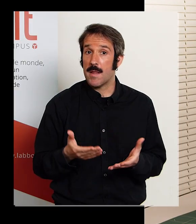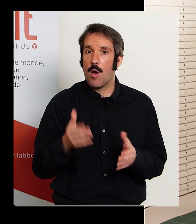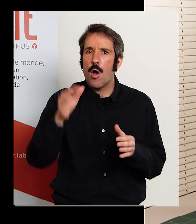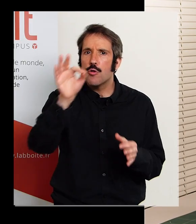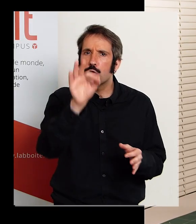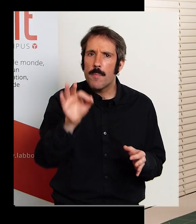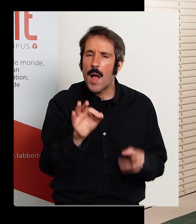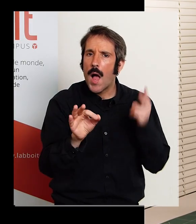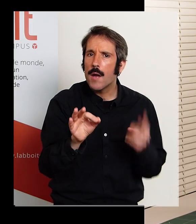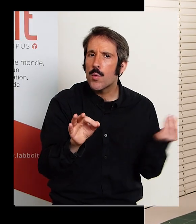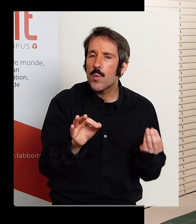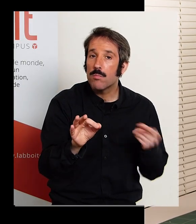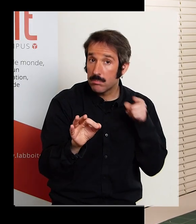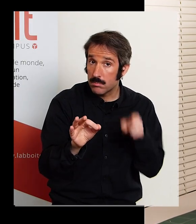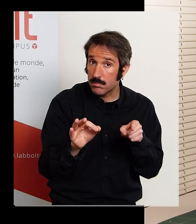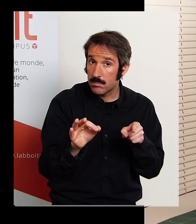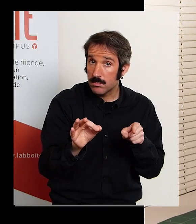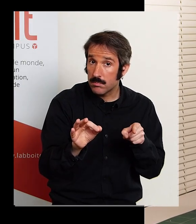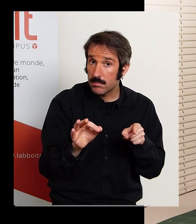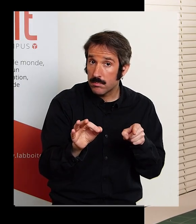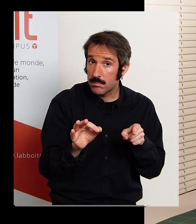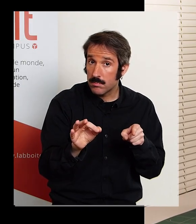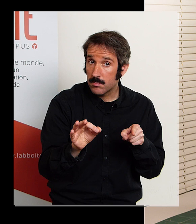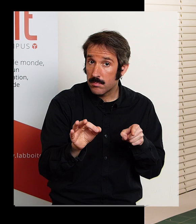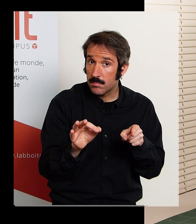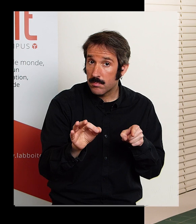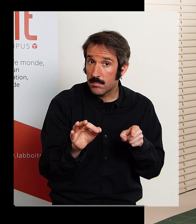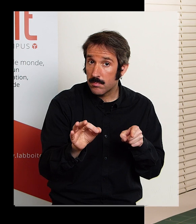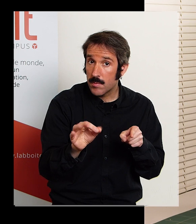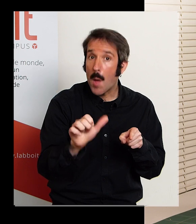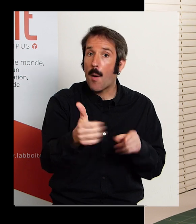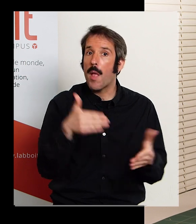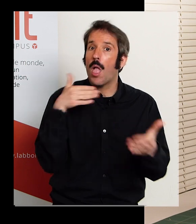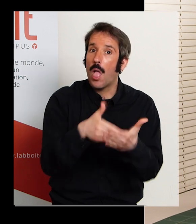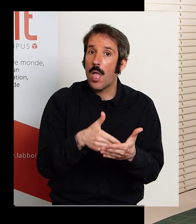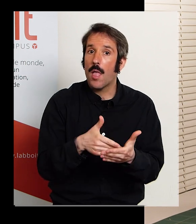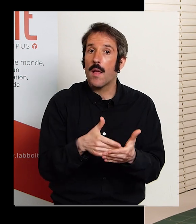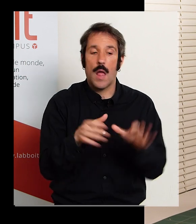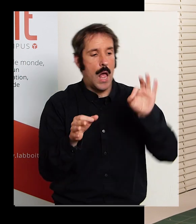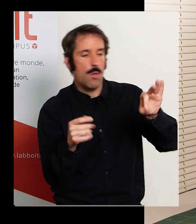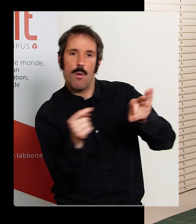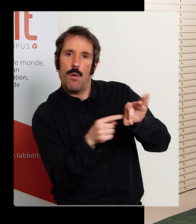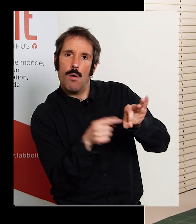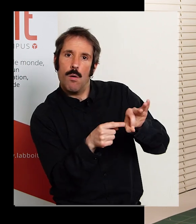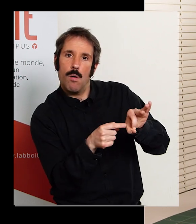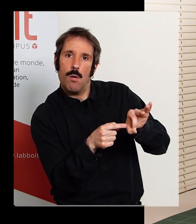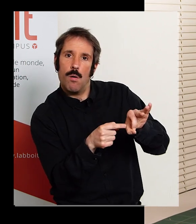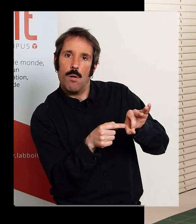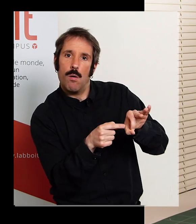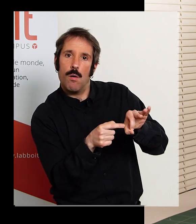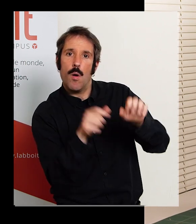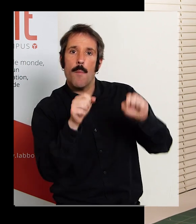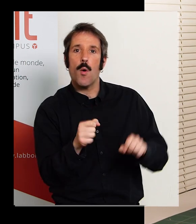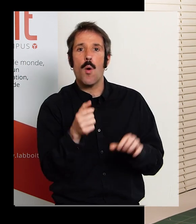À présent, sur le chemin, nous sommes arrivés ici et nous arrivons à un premier obstacle, cet anneau. Cet